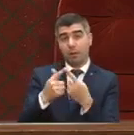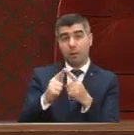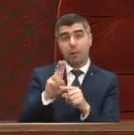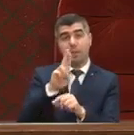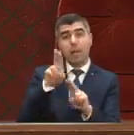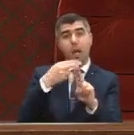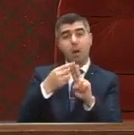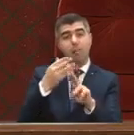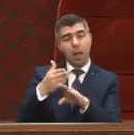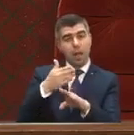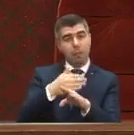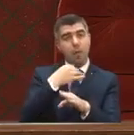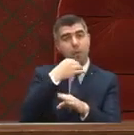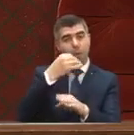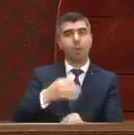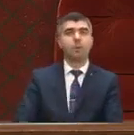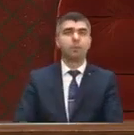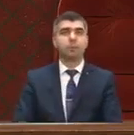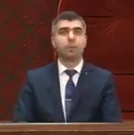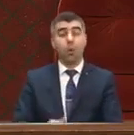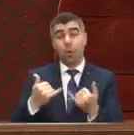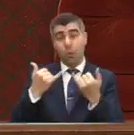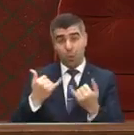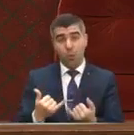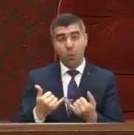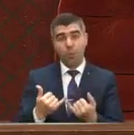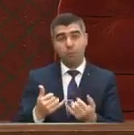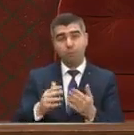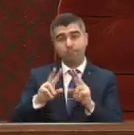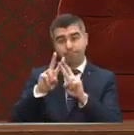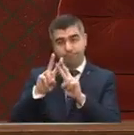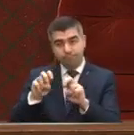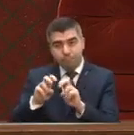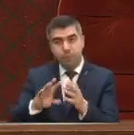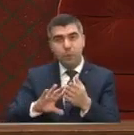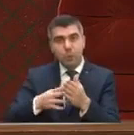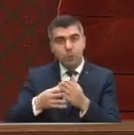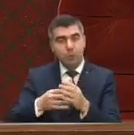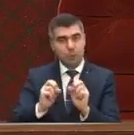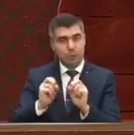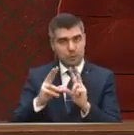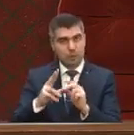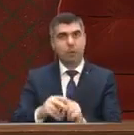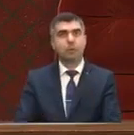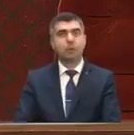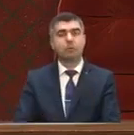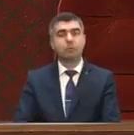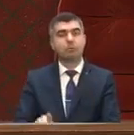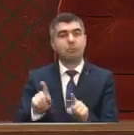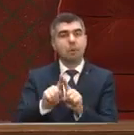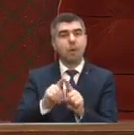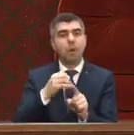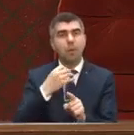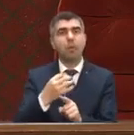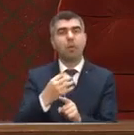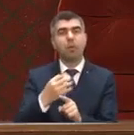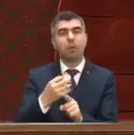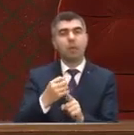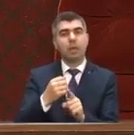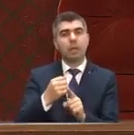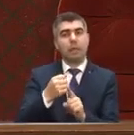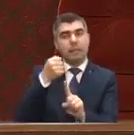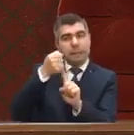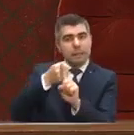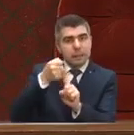السؤال اللي عندك. اليوم في اطار الدراسه اللي كاينه دار دراسه القرب هو في المجال ديال النقل المزدوج هو من بين الامور اللي